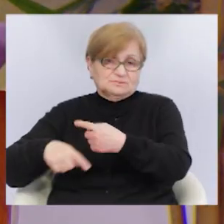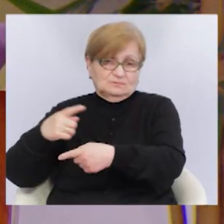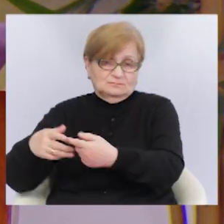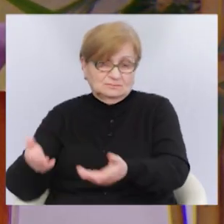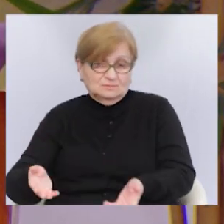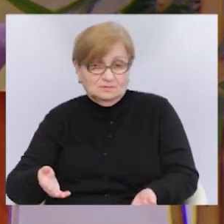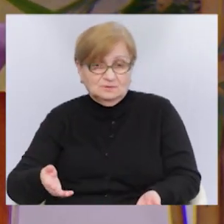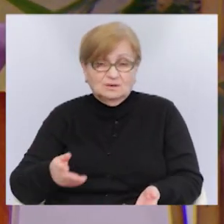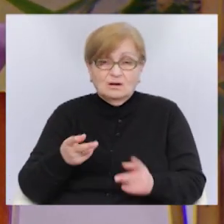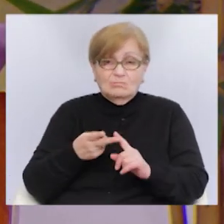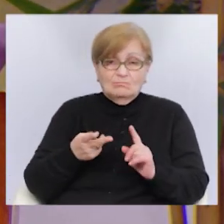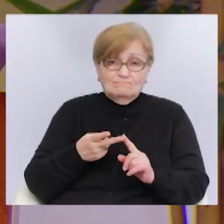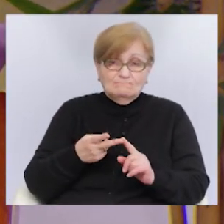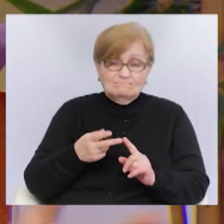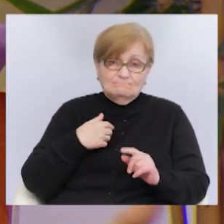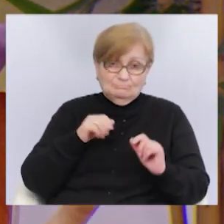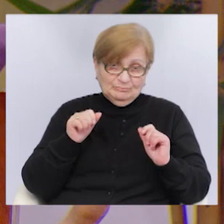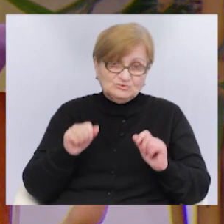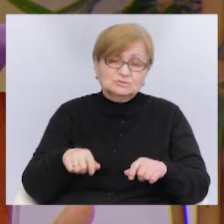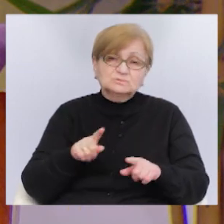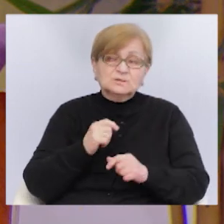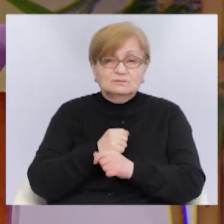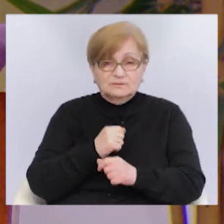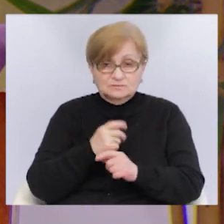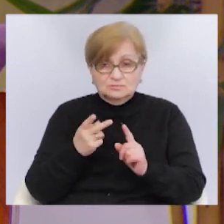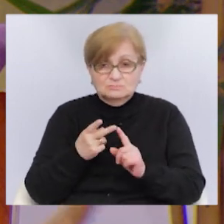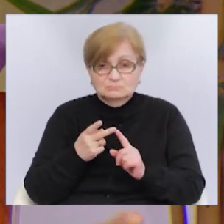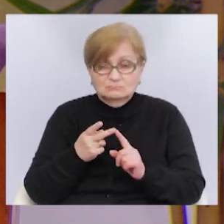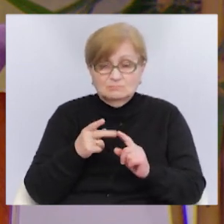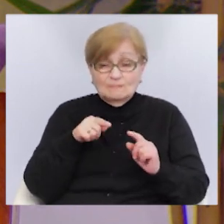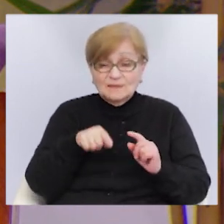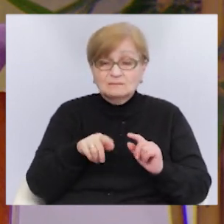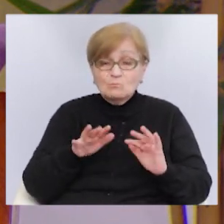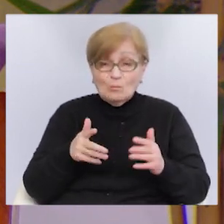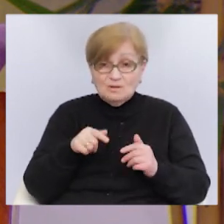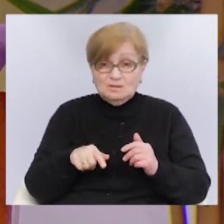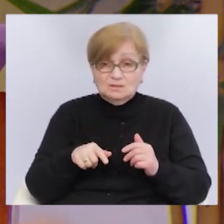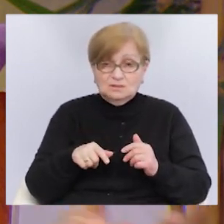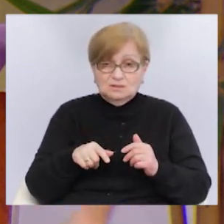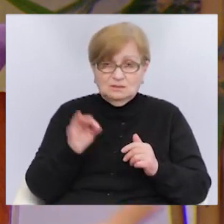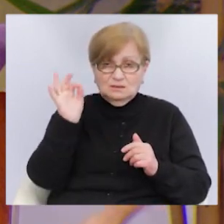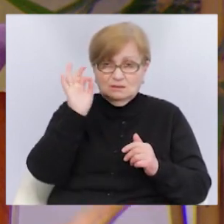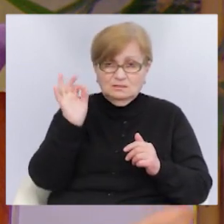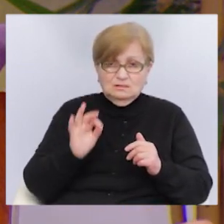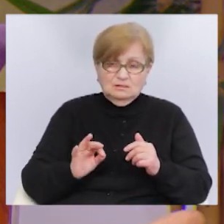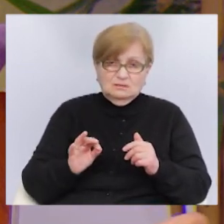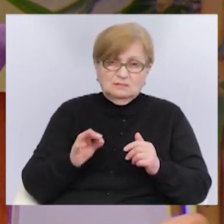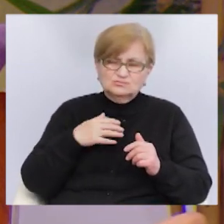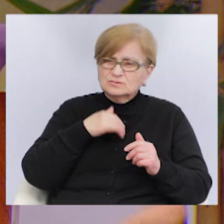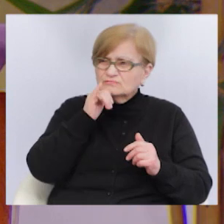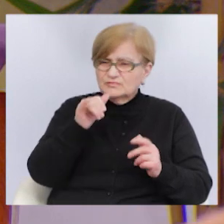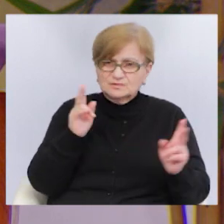მეორე არის, რომ შეგვიძლია ესეთ რაღაც გავაკეთოთ. იმ მომენტში ხშირად არის, რომ მართლა ვერ